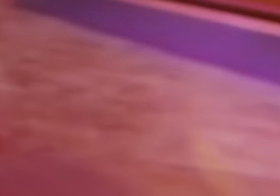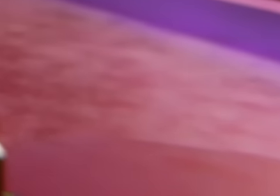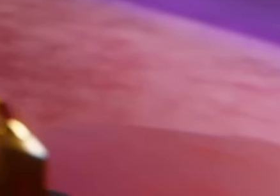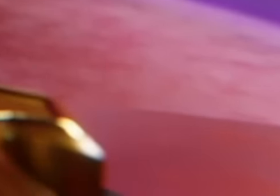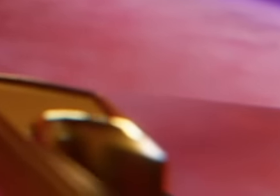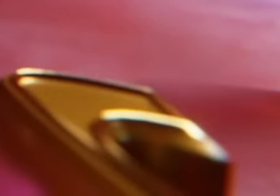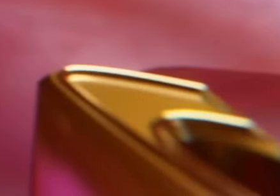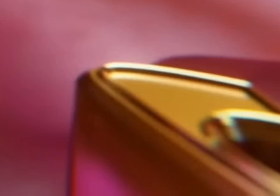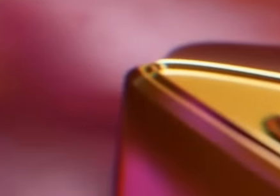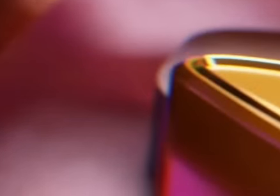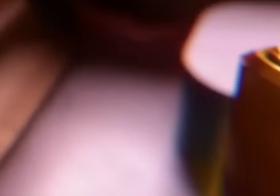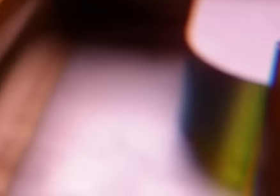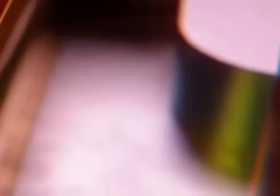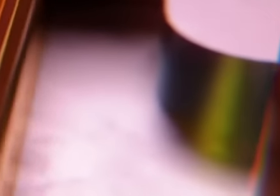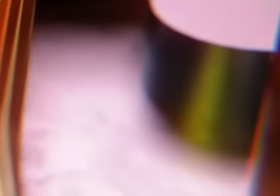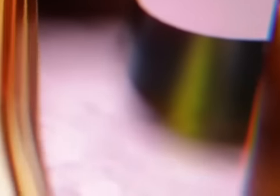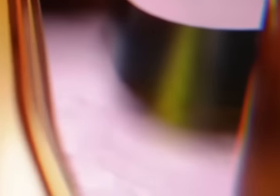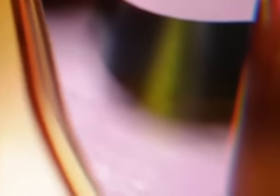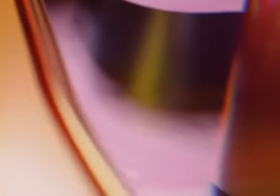ya rabbalamin